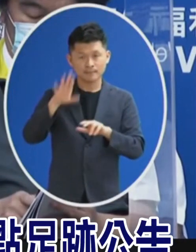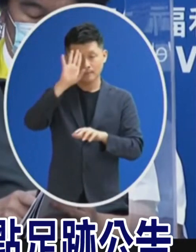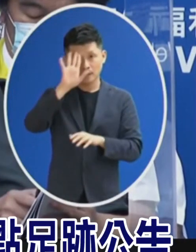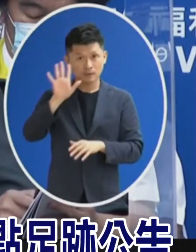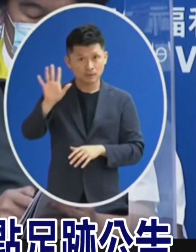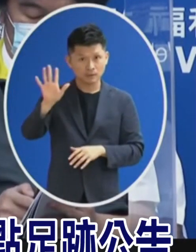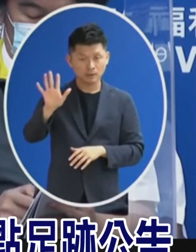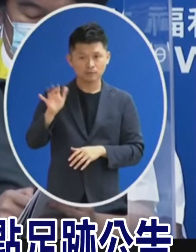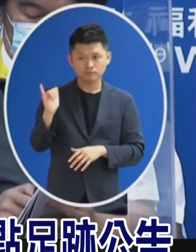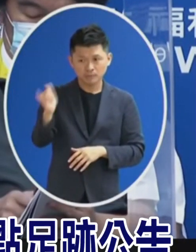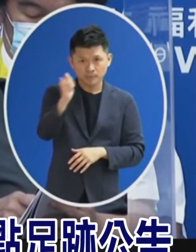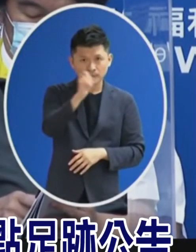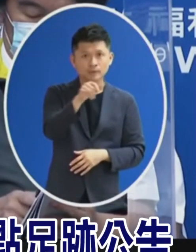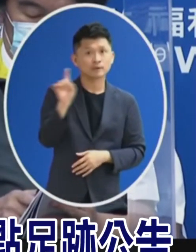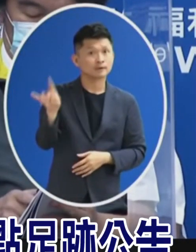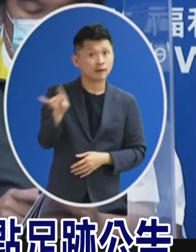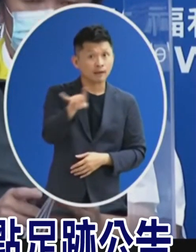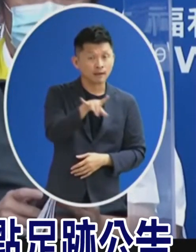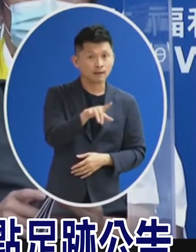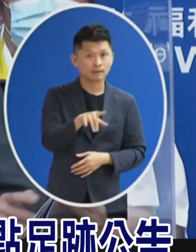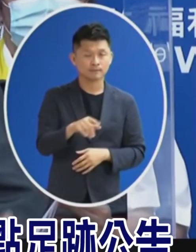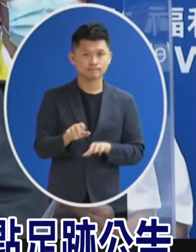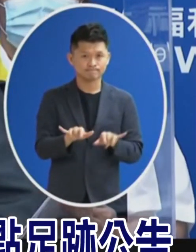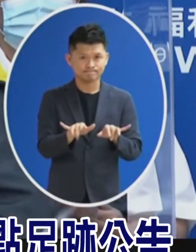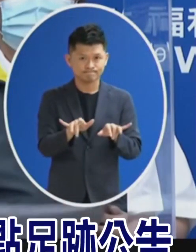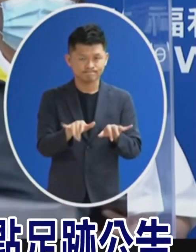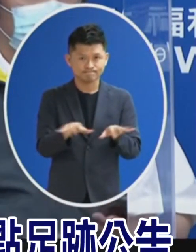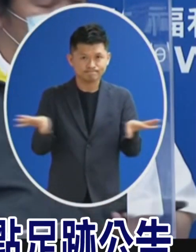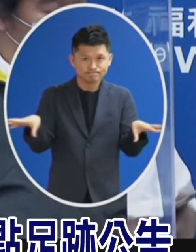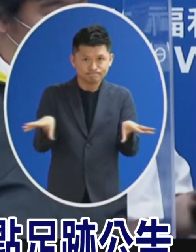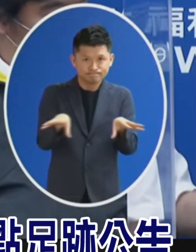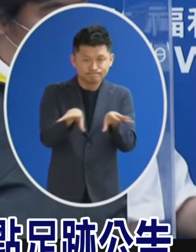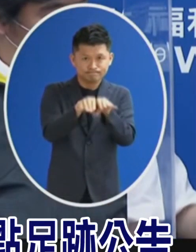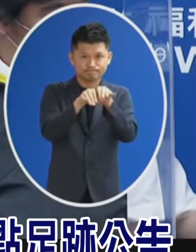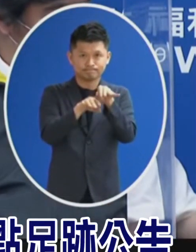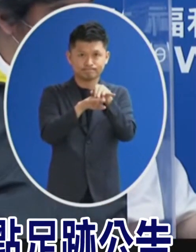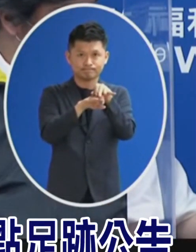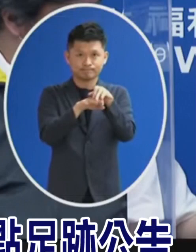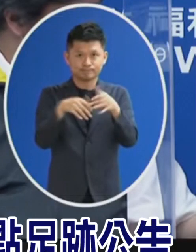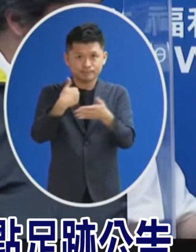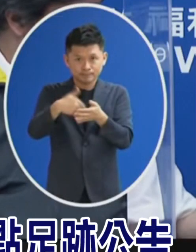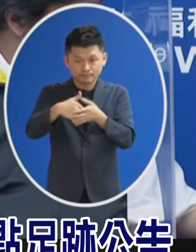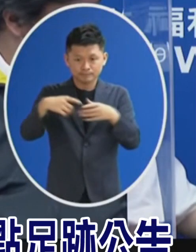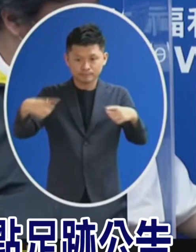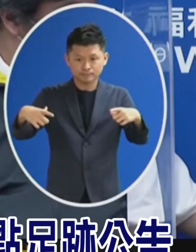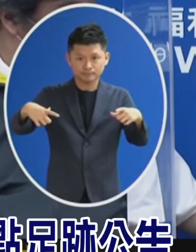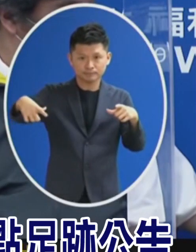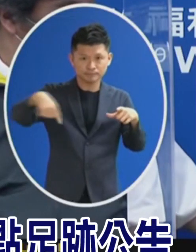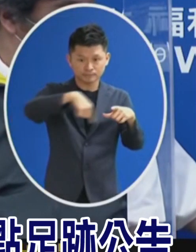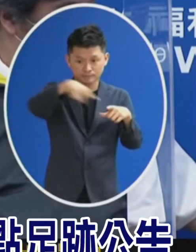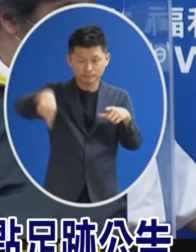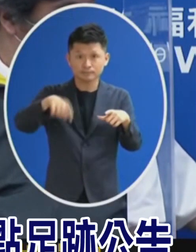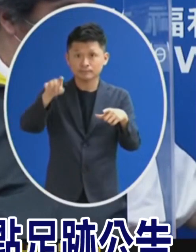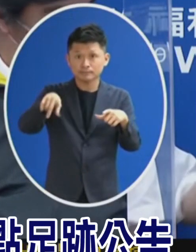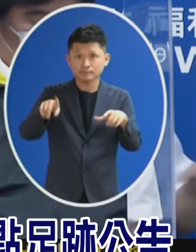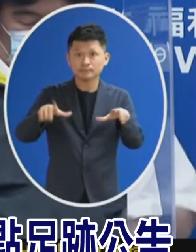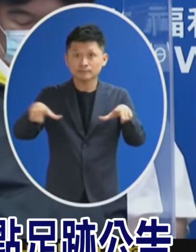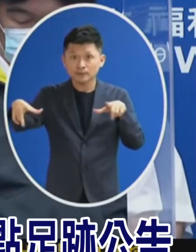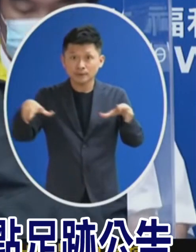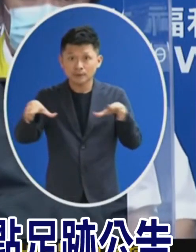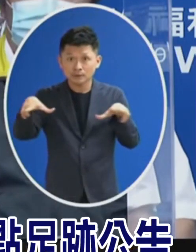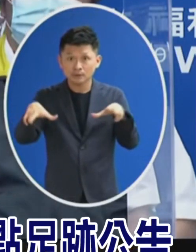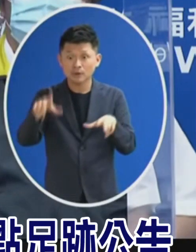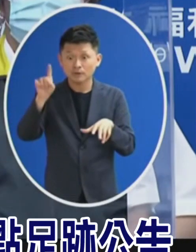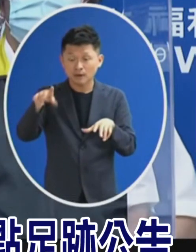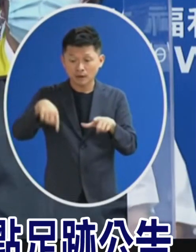患的足迹全部都来做相关的整合，画出热点的区域，画出相关的热